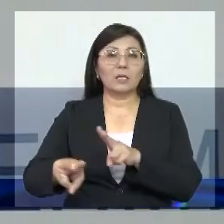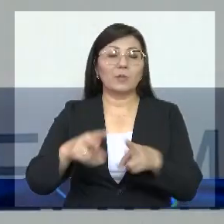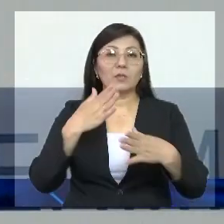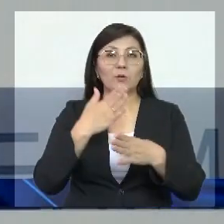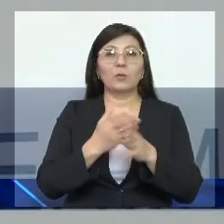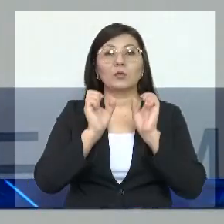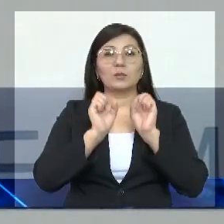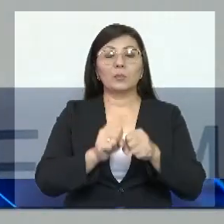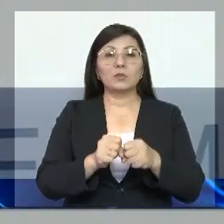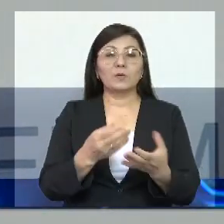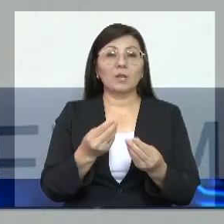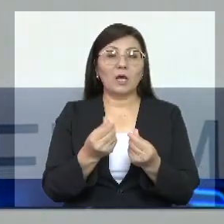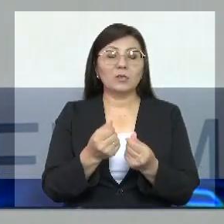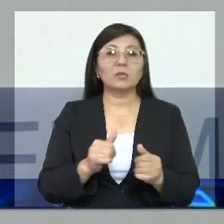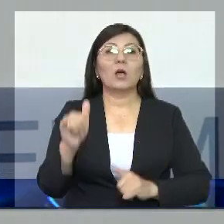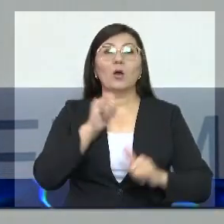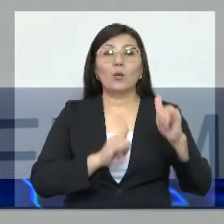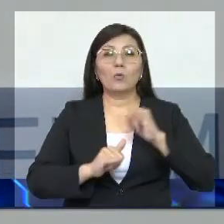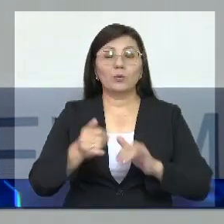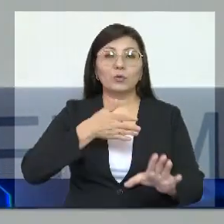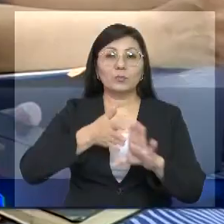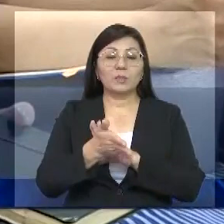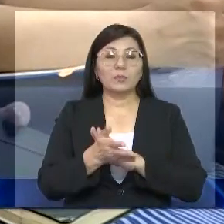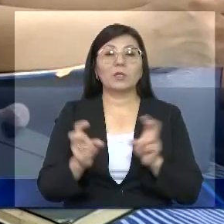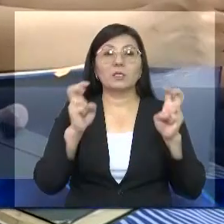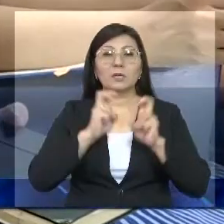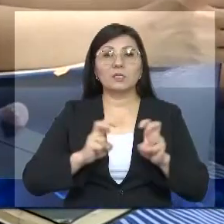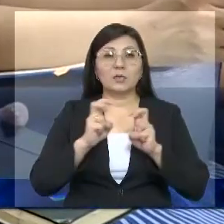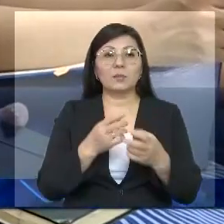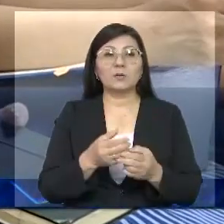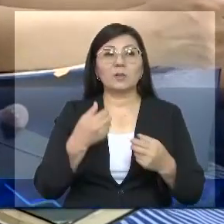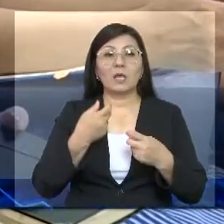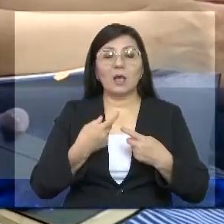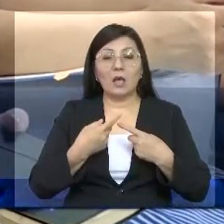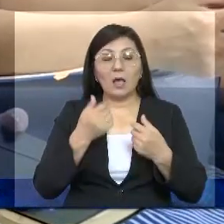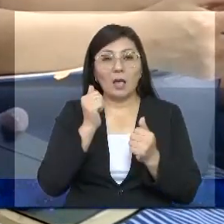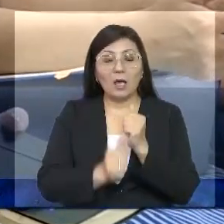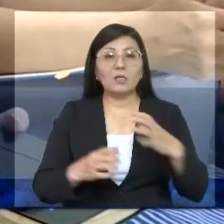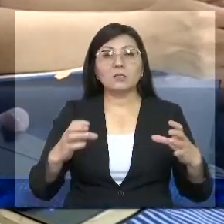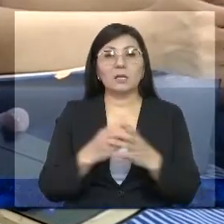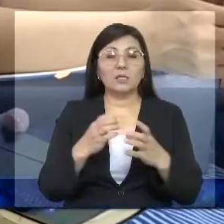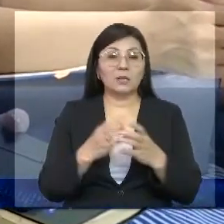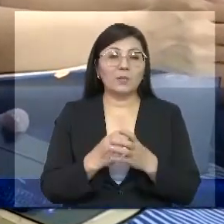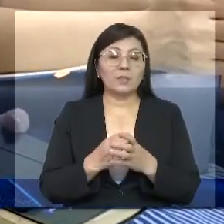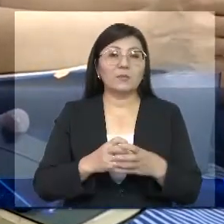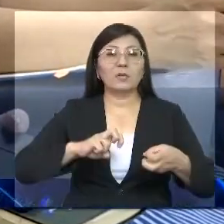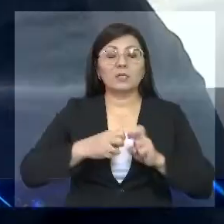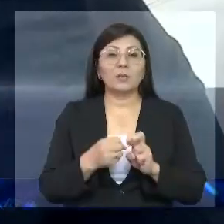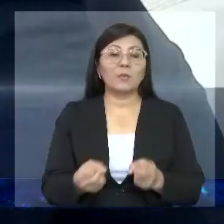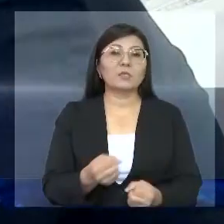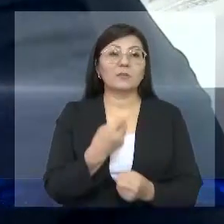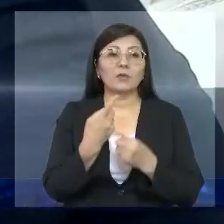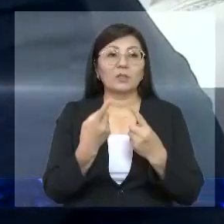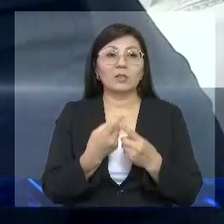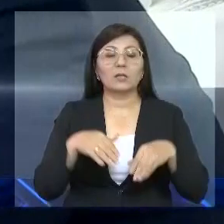көмектесе аласыз. Бюджет қаржысының оңтайлы жұмсалуын тексересіз. Әр саладағы олқылықты тұстарды көрсетіп, айтып, оның шешімін